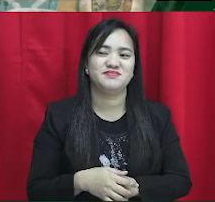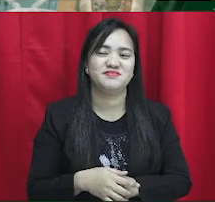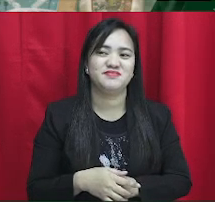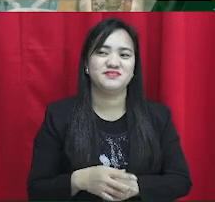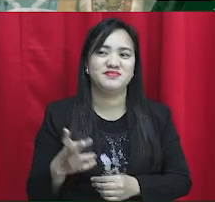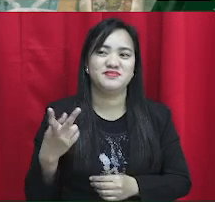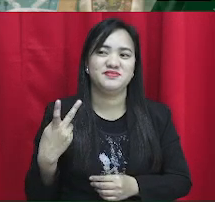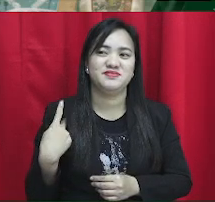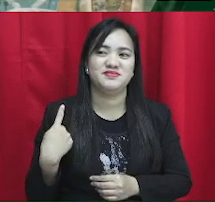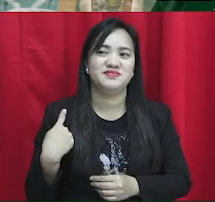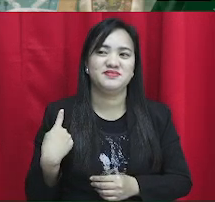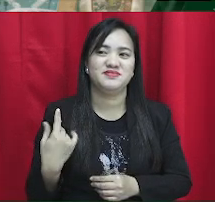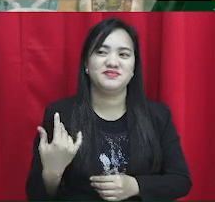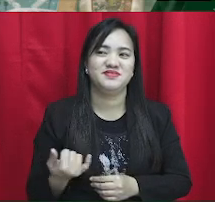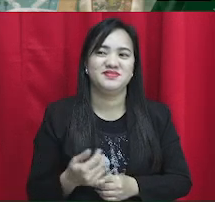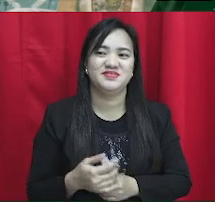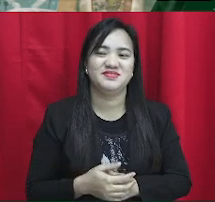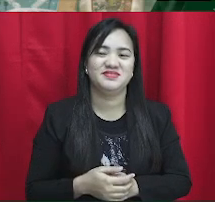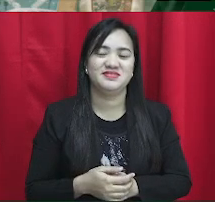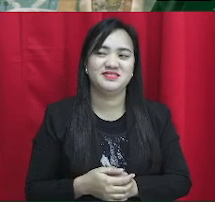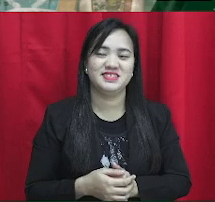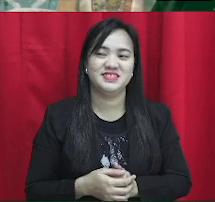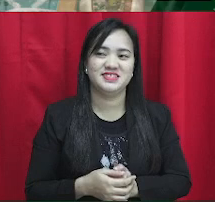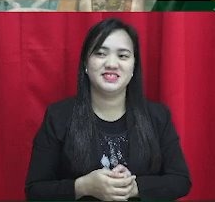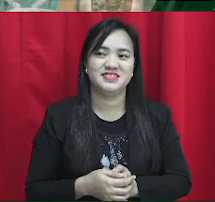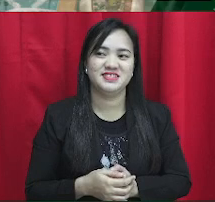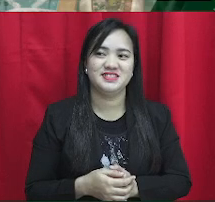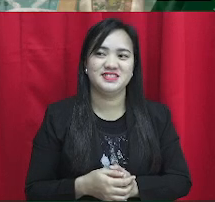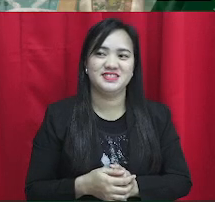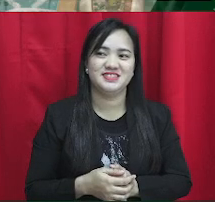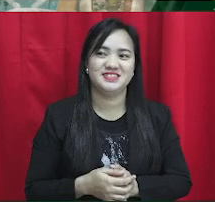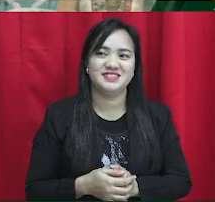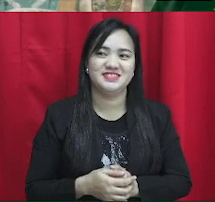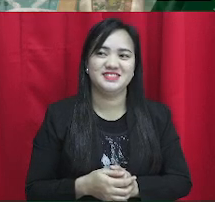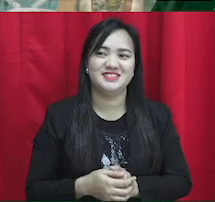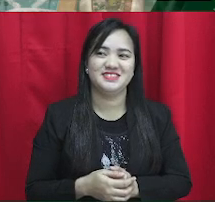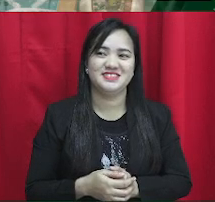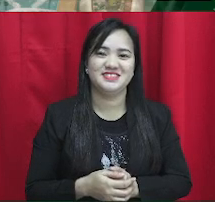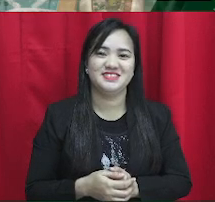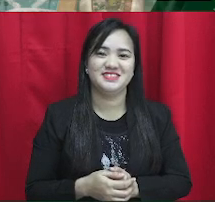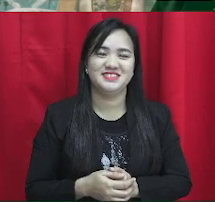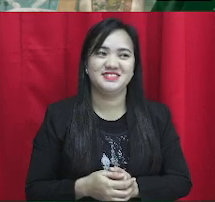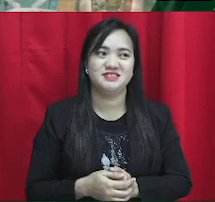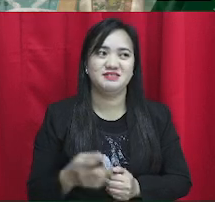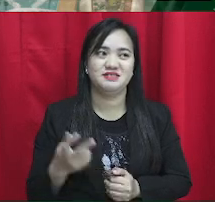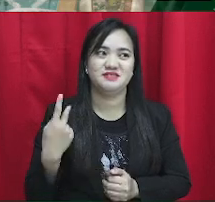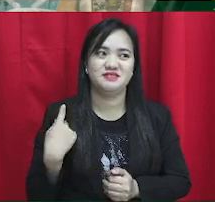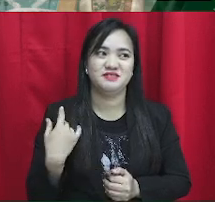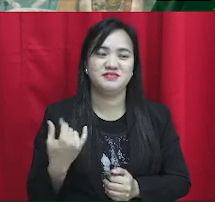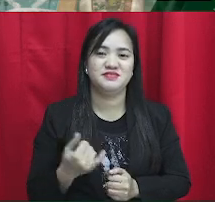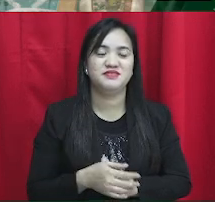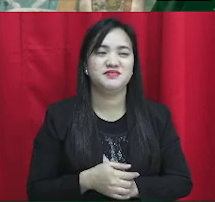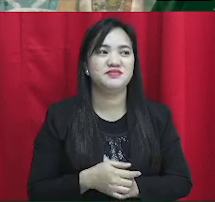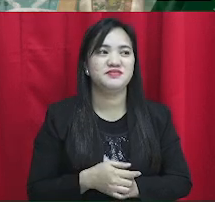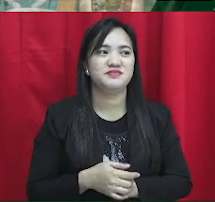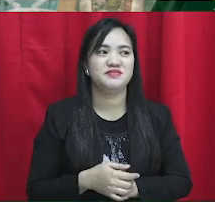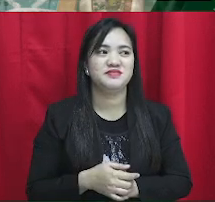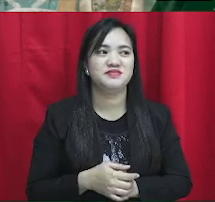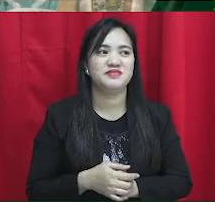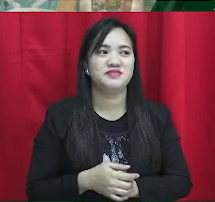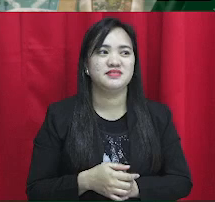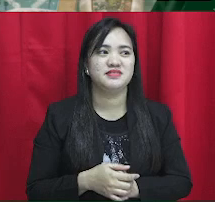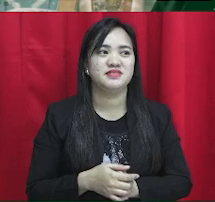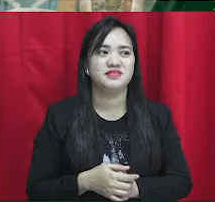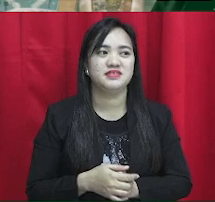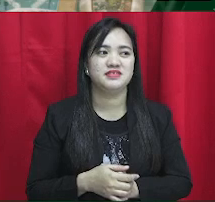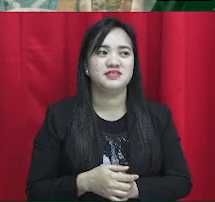Nakikiambot na lang tayo sa matitira sa kanila. Ukraine pa at Russia. Yeah. And of course, ma'am, of course, meron tayong paling